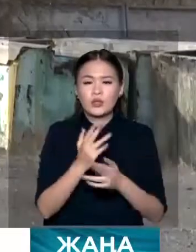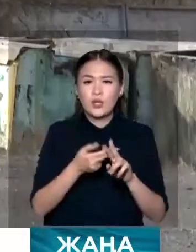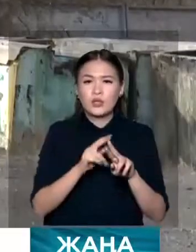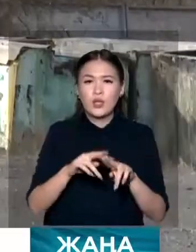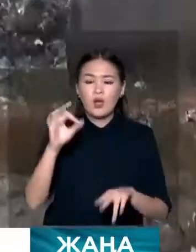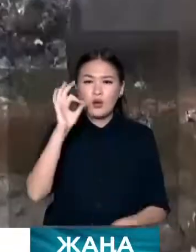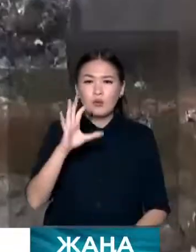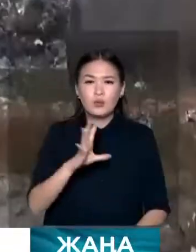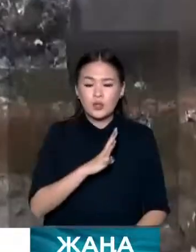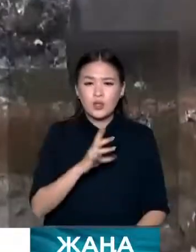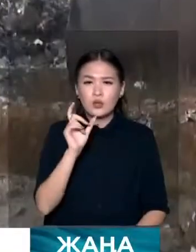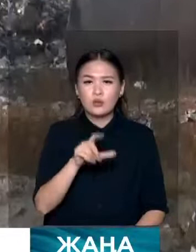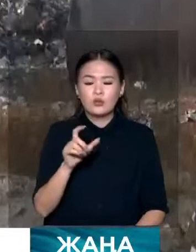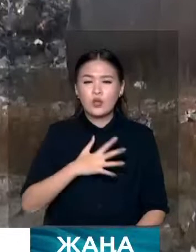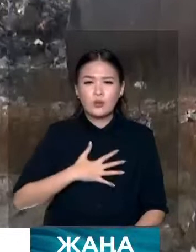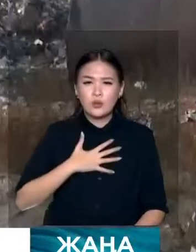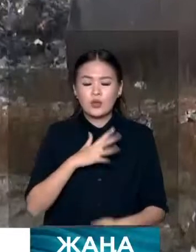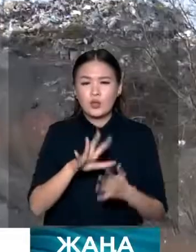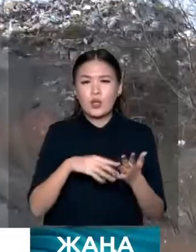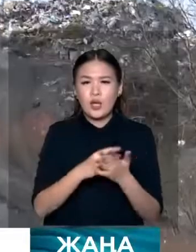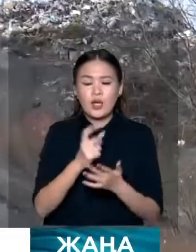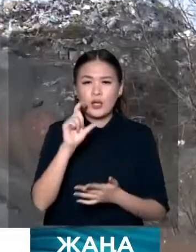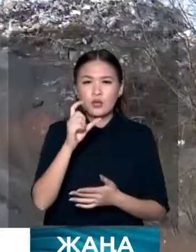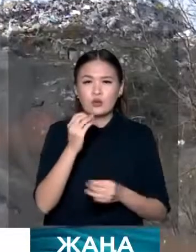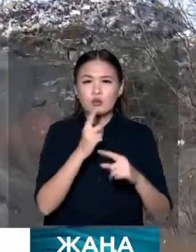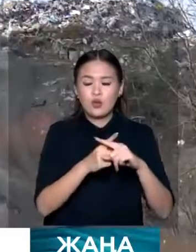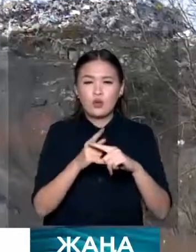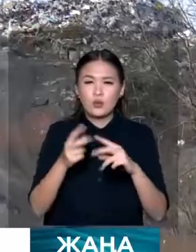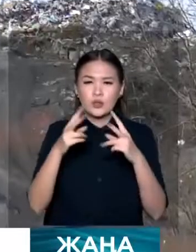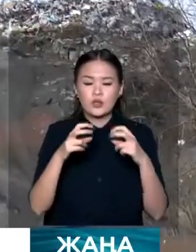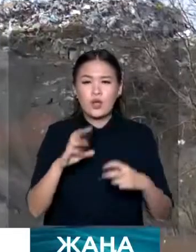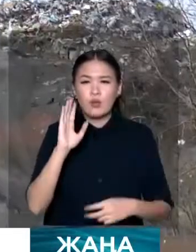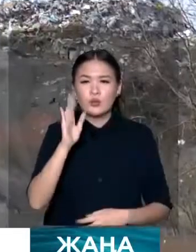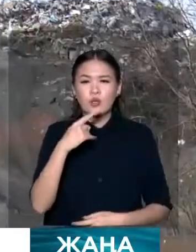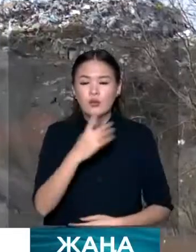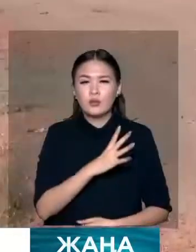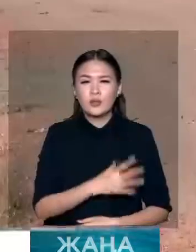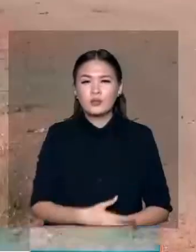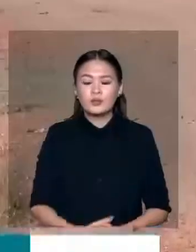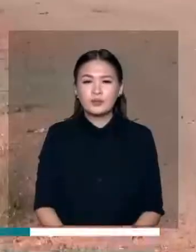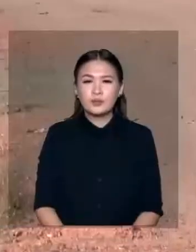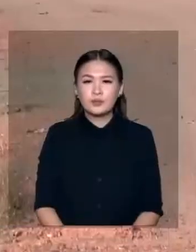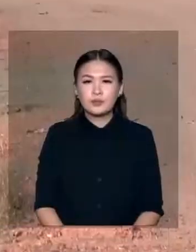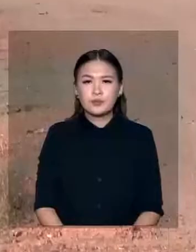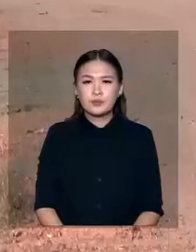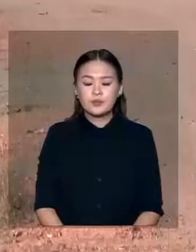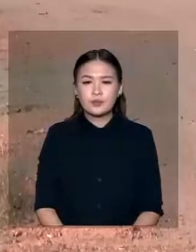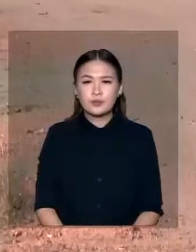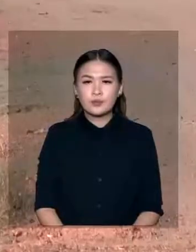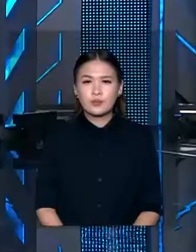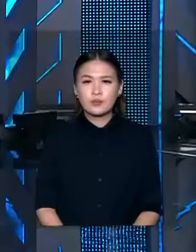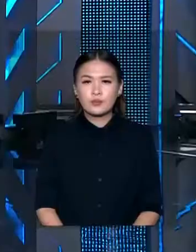айтсақ, тұрғындардың алаңы әлі басылмаған. Экологтар қосымша тексерісті бастаймыз дейді. Ерік Нарын, Жібек жолы, Қарағанды облысынан.